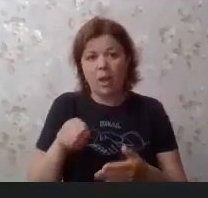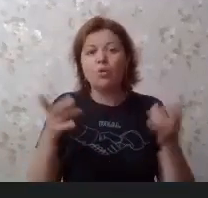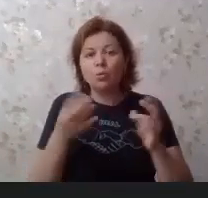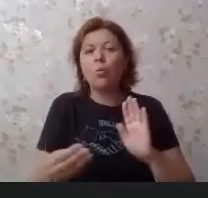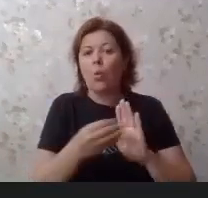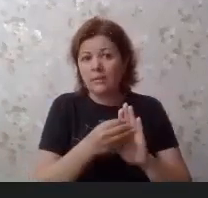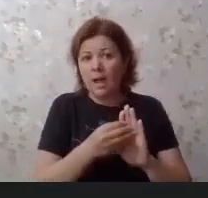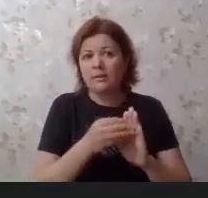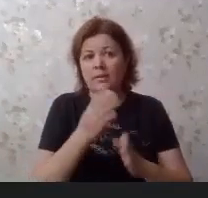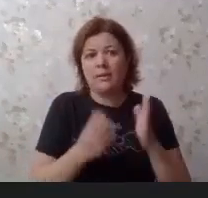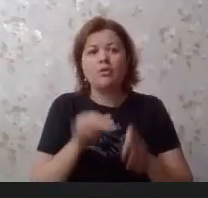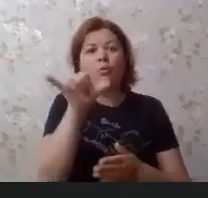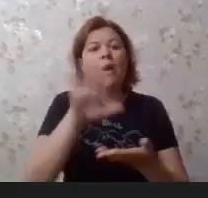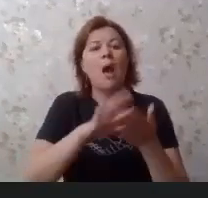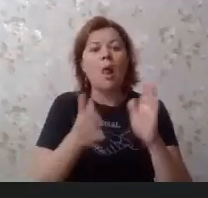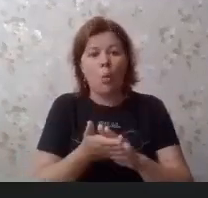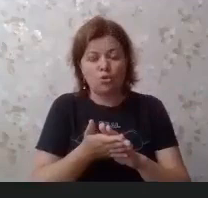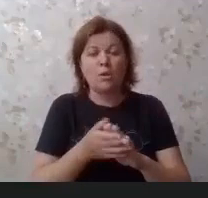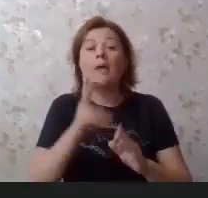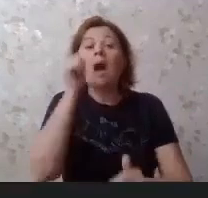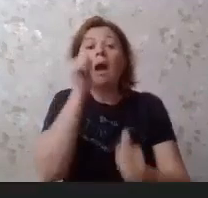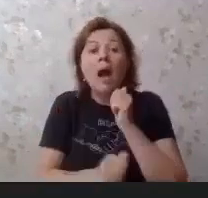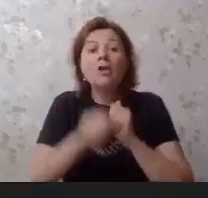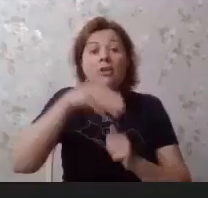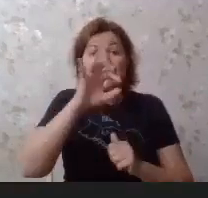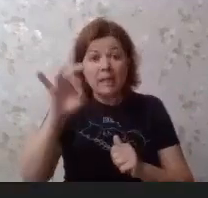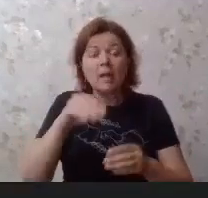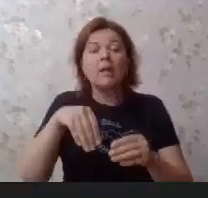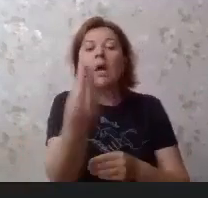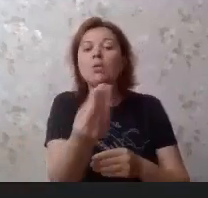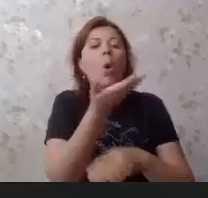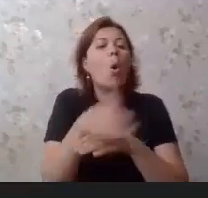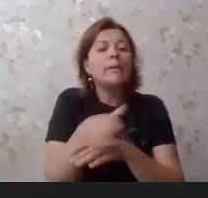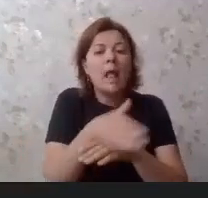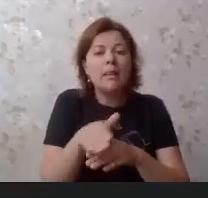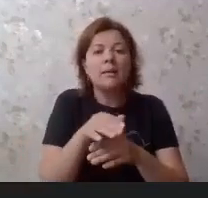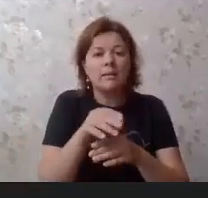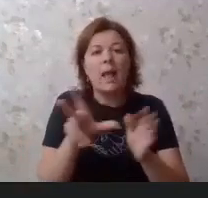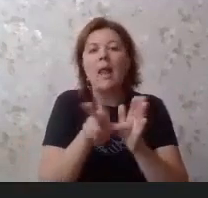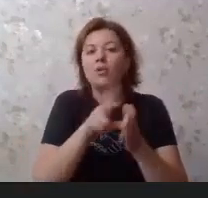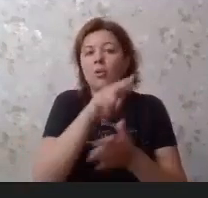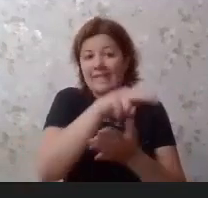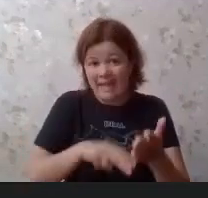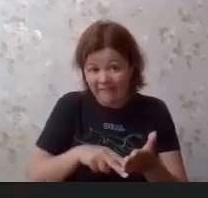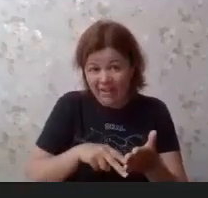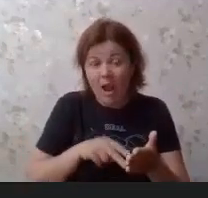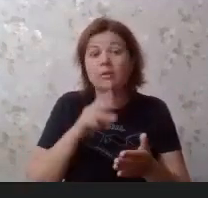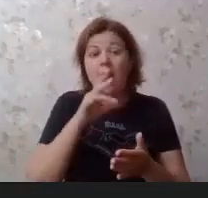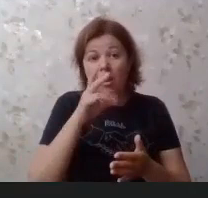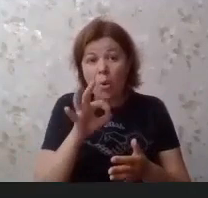На каждый вид ТСР выдадут отдельный сертификат, но сертификаты будут привязаны к одной карте.